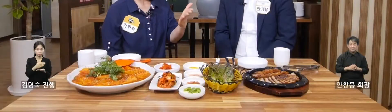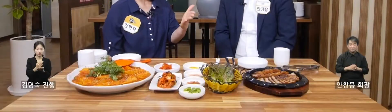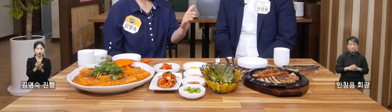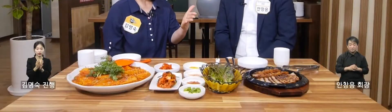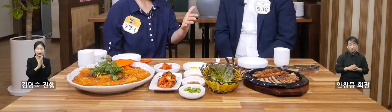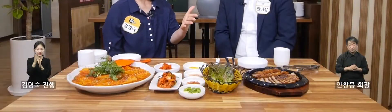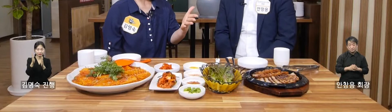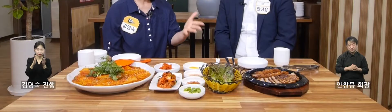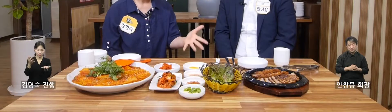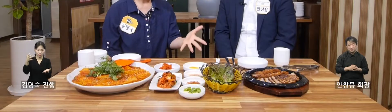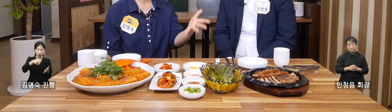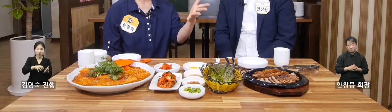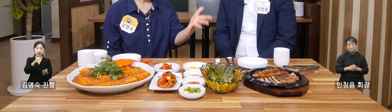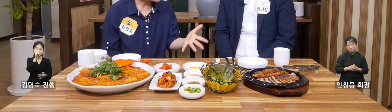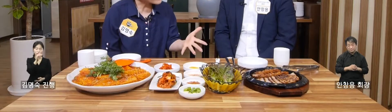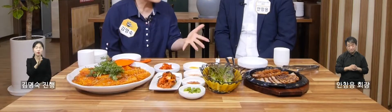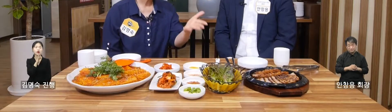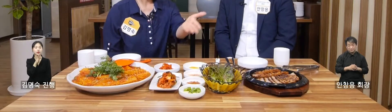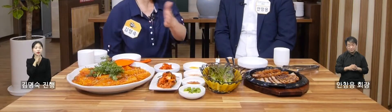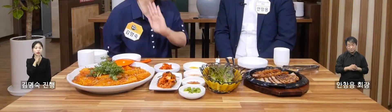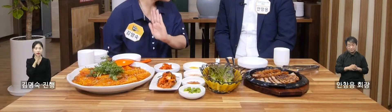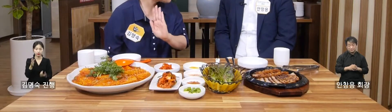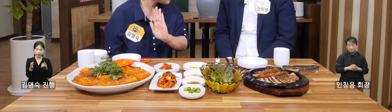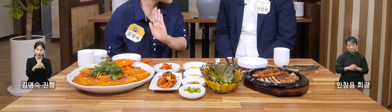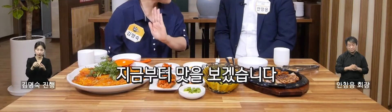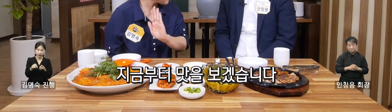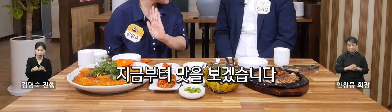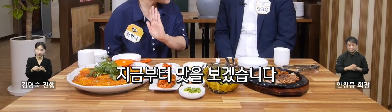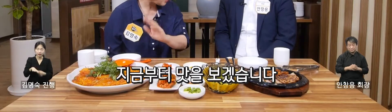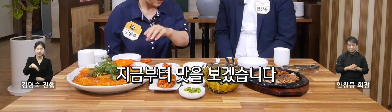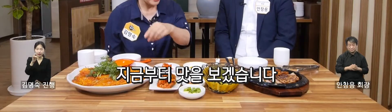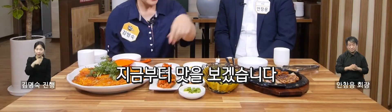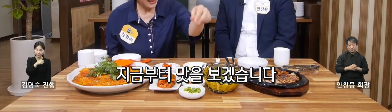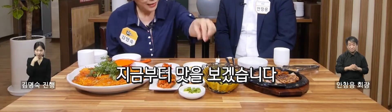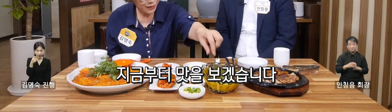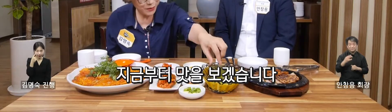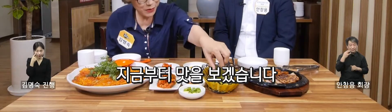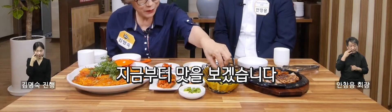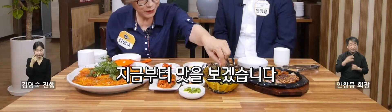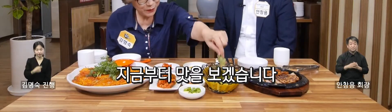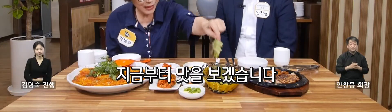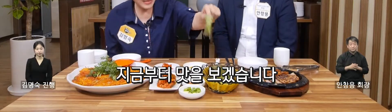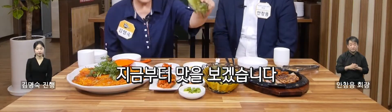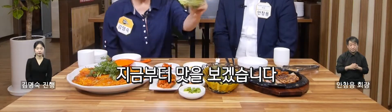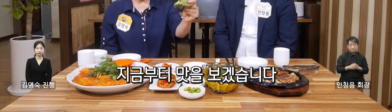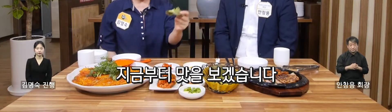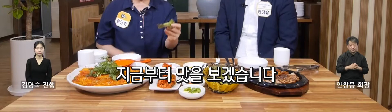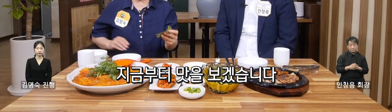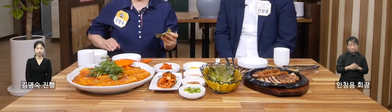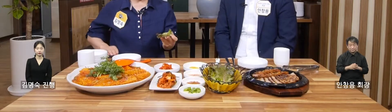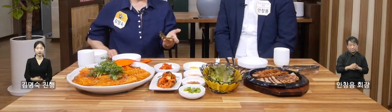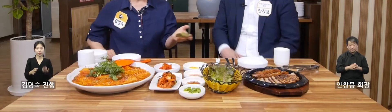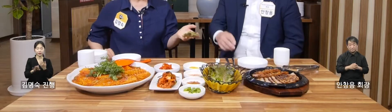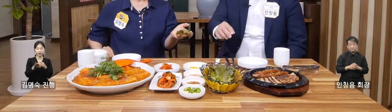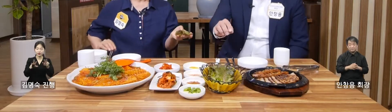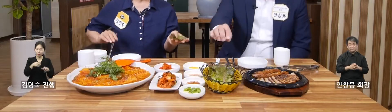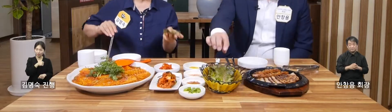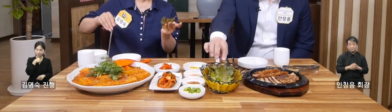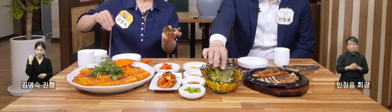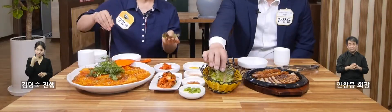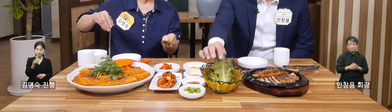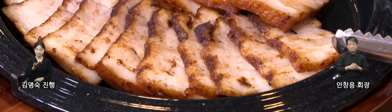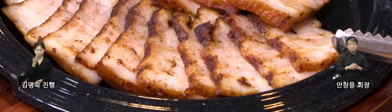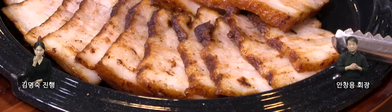그러면 이제 한약재가 들어간 수육을 이제 일단으로 맛을 봐야겠죠? 네. 네. 그럼 맛을 한번 보겠습니다. 그